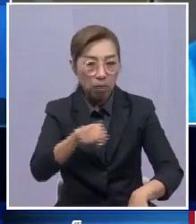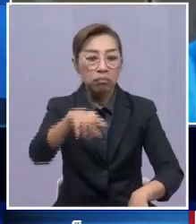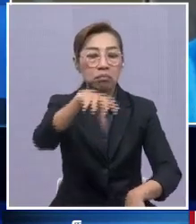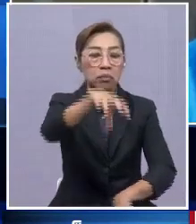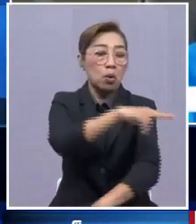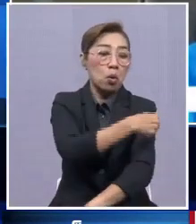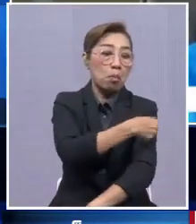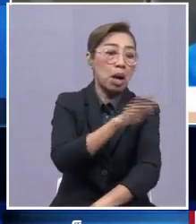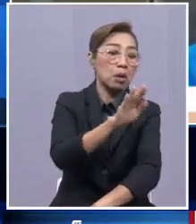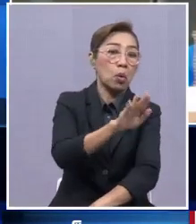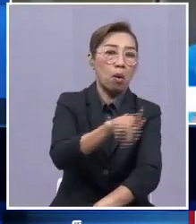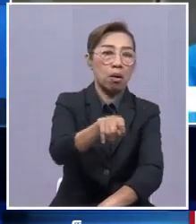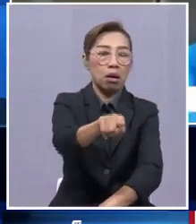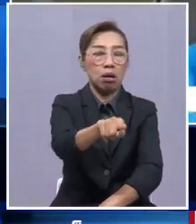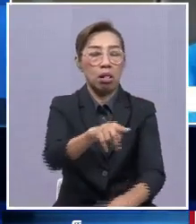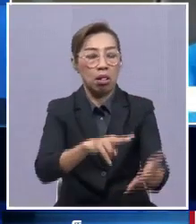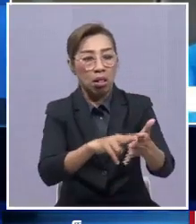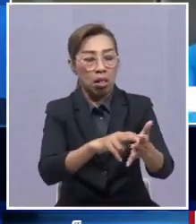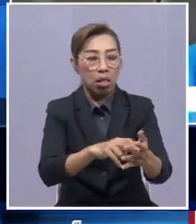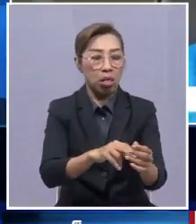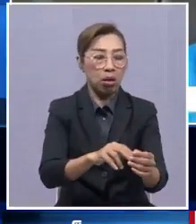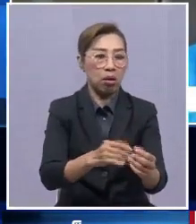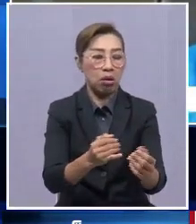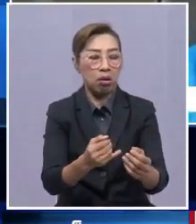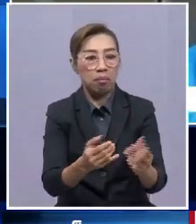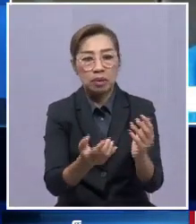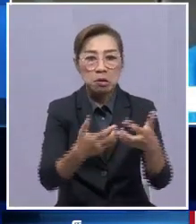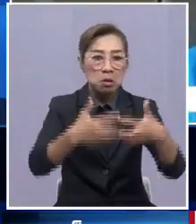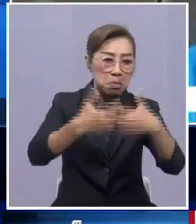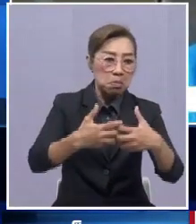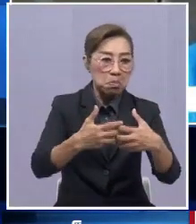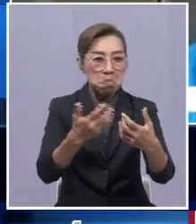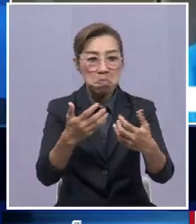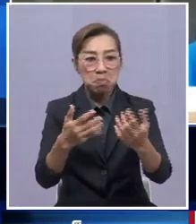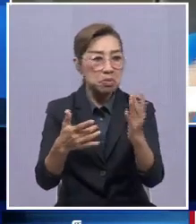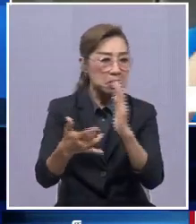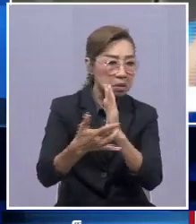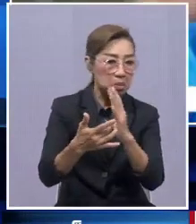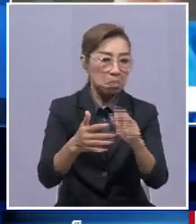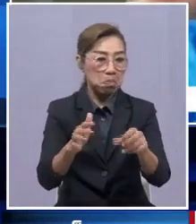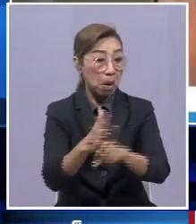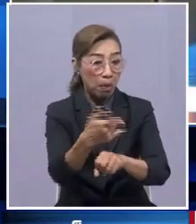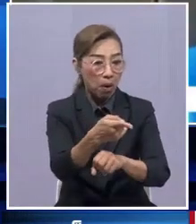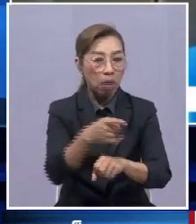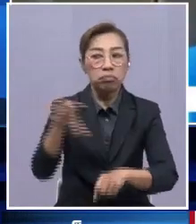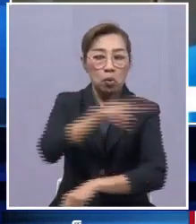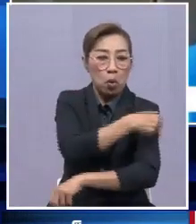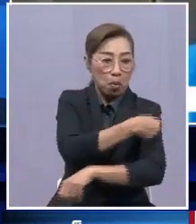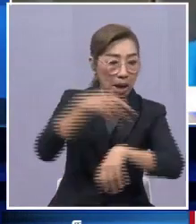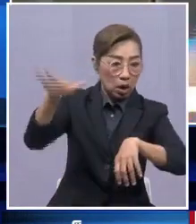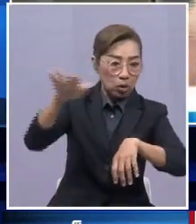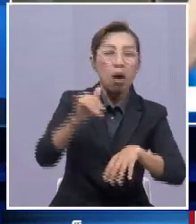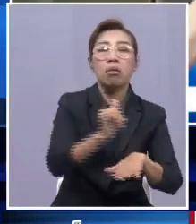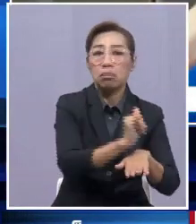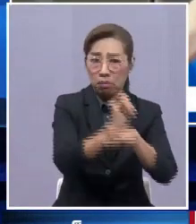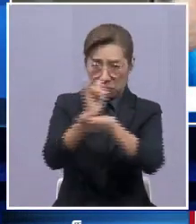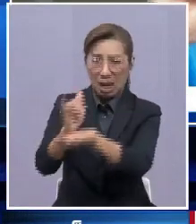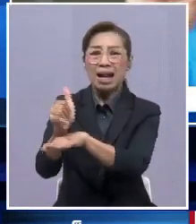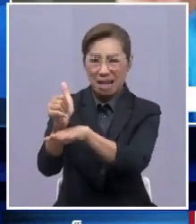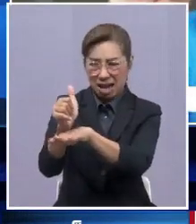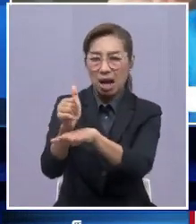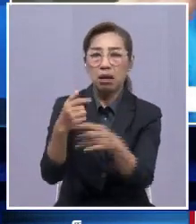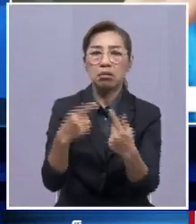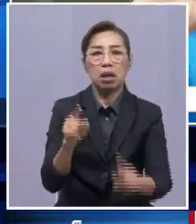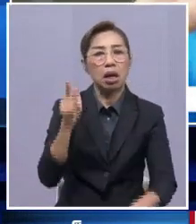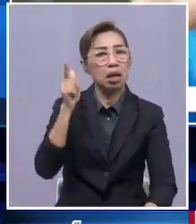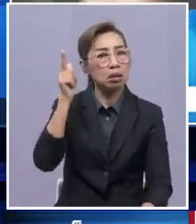ราชทัณฑ์มีศักยภาพไม่เพียงพอก็เห็นด้วยที่ผู้คุมขังจะได้รับสิทธิ์ในเรื่องของการออกมารักษาตัวข้างนอกได้แต่กรณีของ